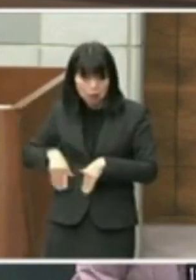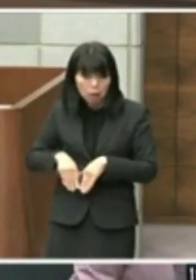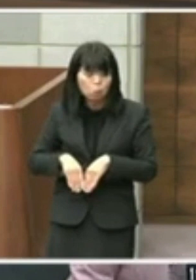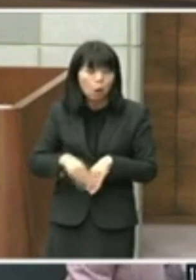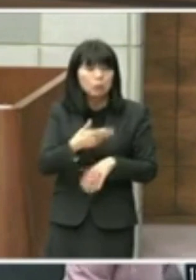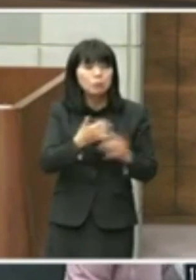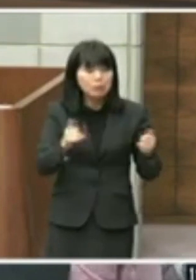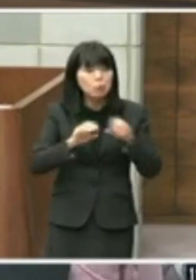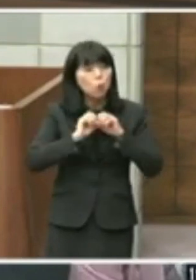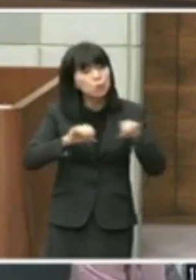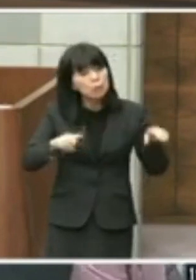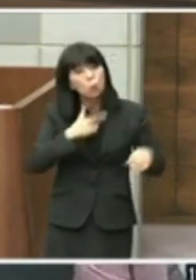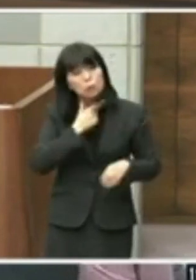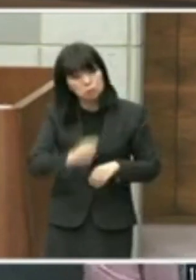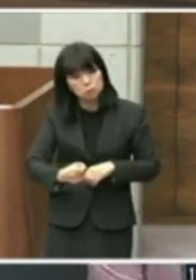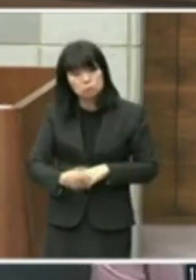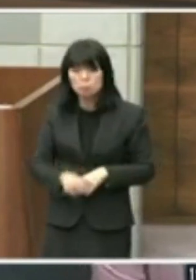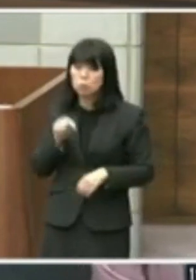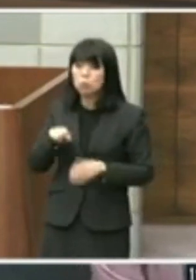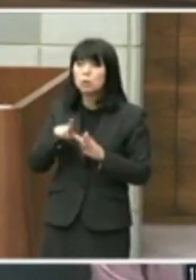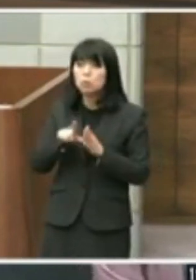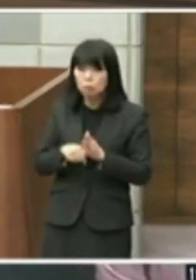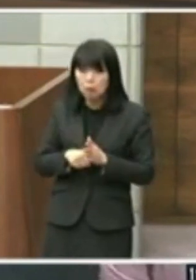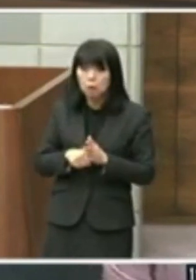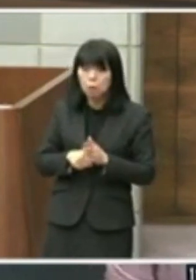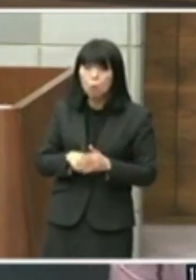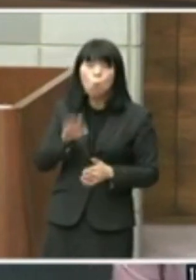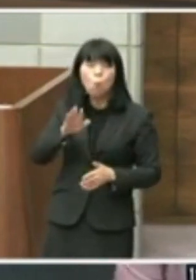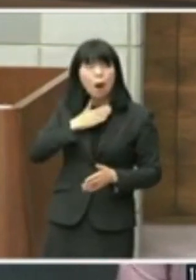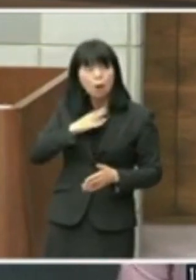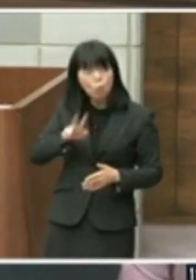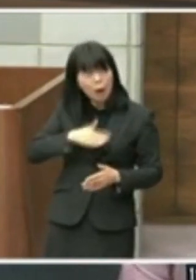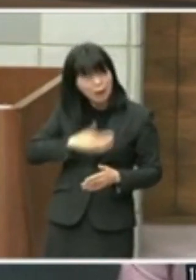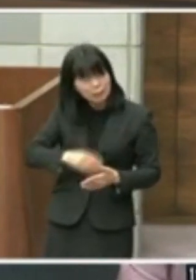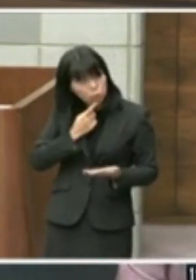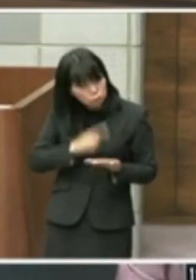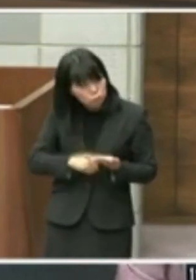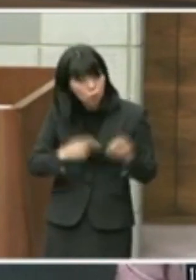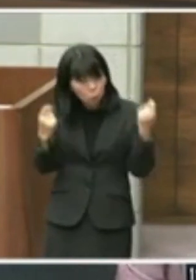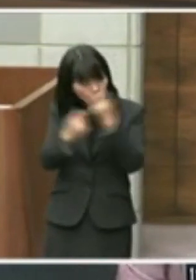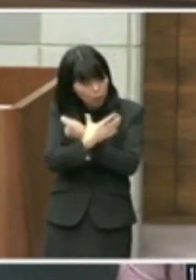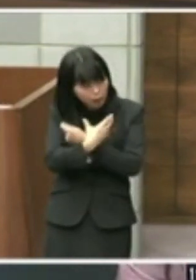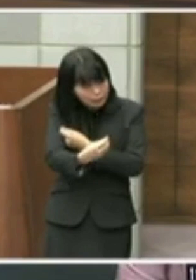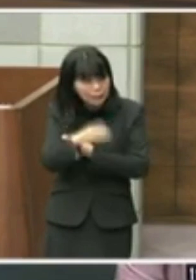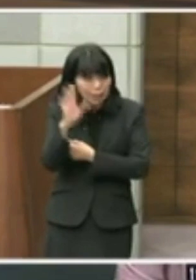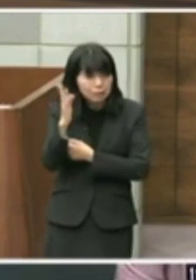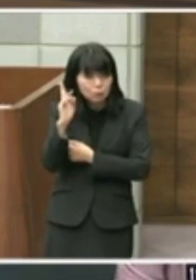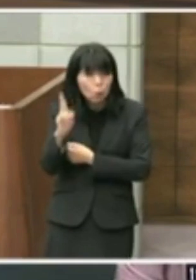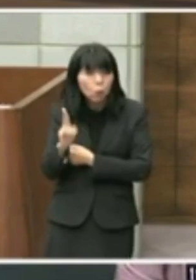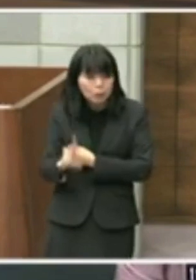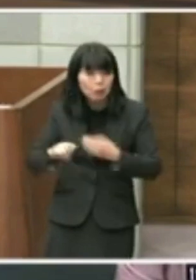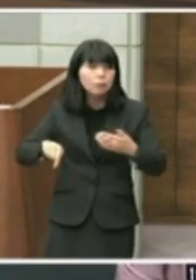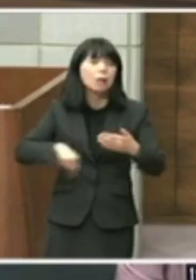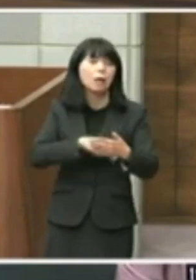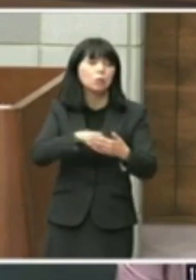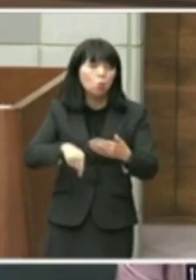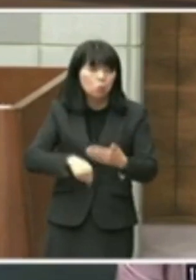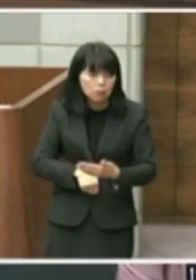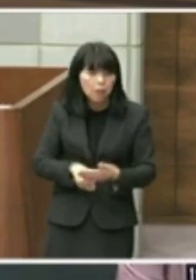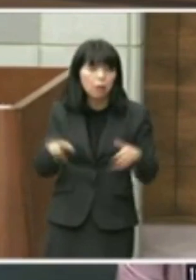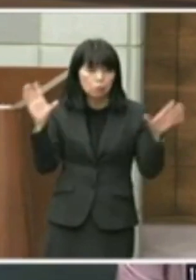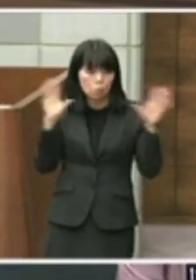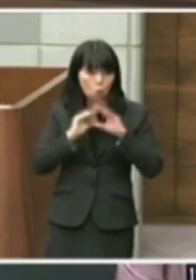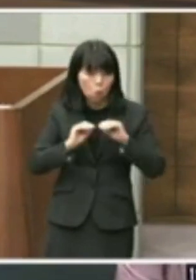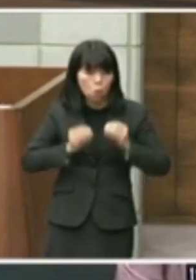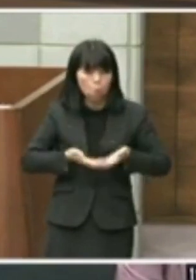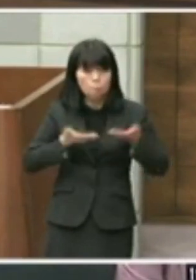知らせいただきたい。で、その際にはぜひ分かりやすく誤解しないような内容で、提供していただきたいと思うん